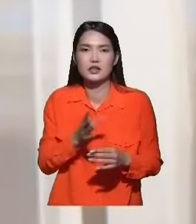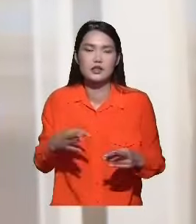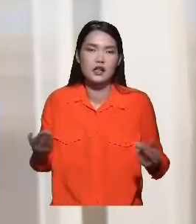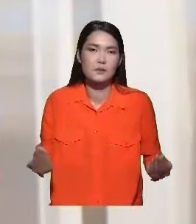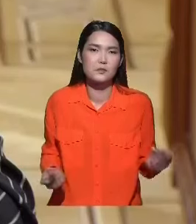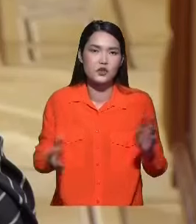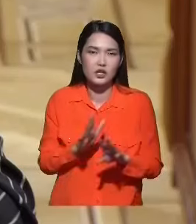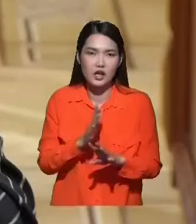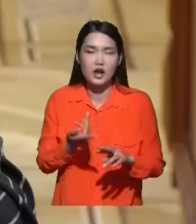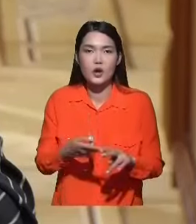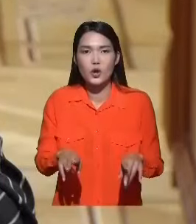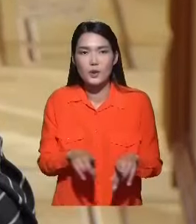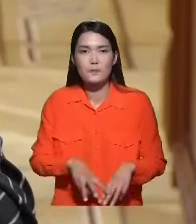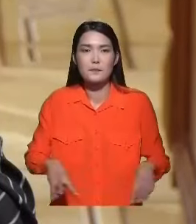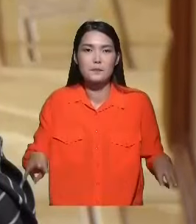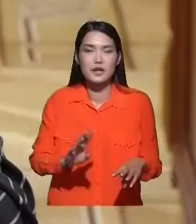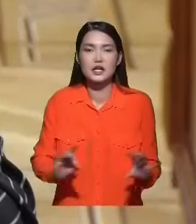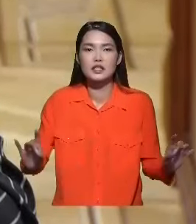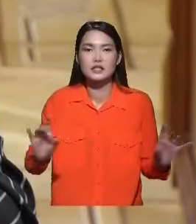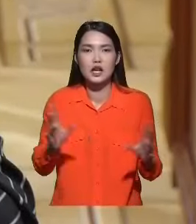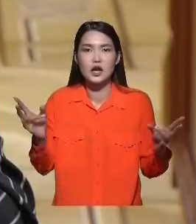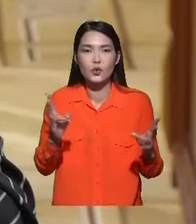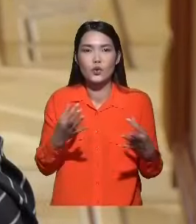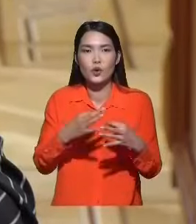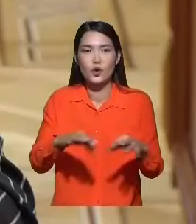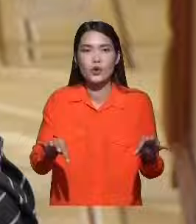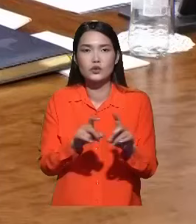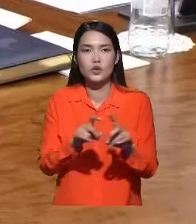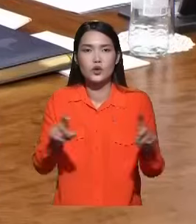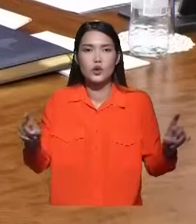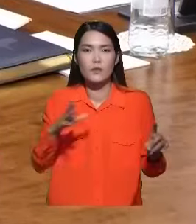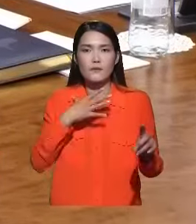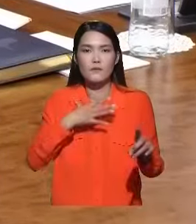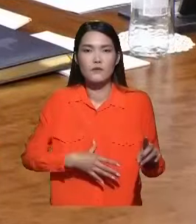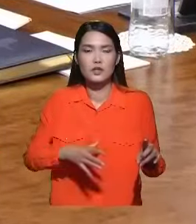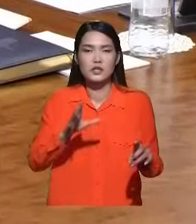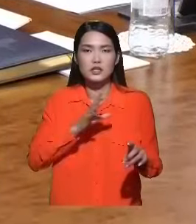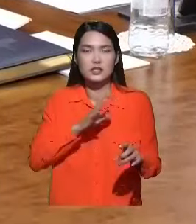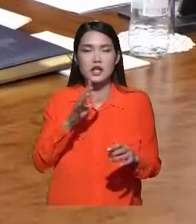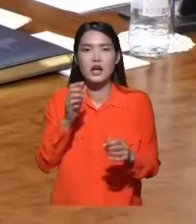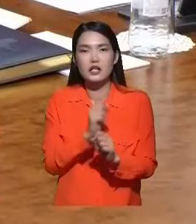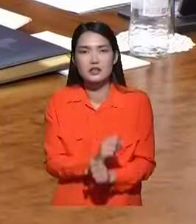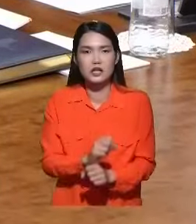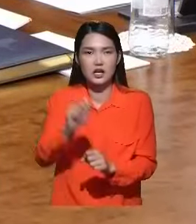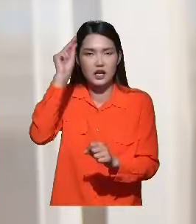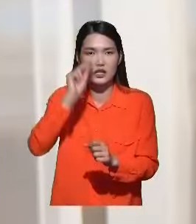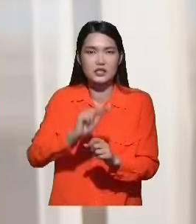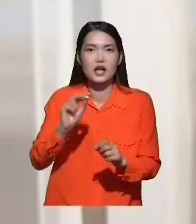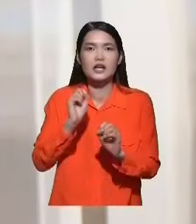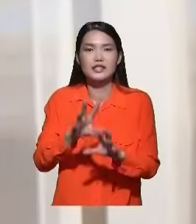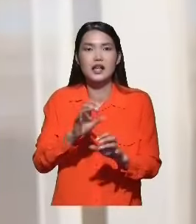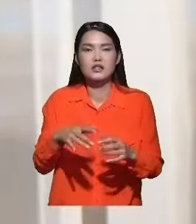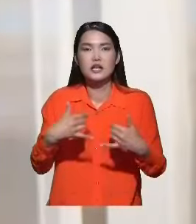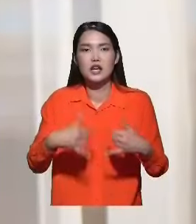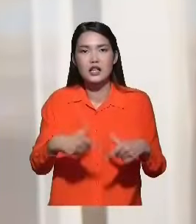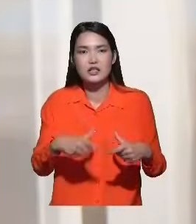проживания. Кроме того, Министерству просвещения нужно освободить школьников, которые вынуждены были прервать занятия от сдачи текущих экзаменов